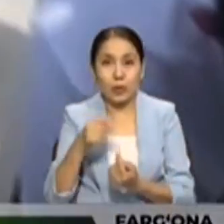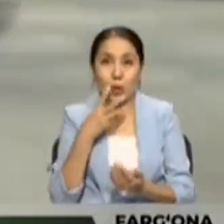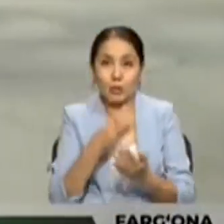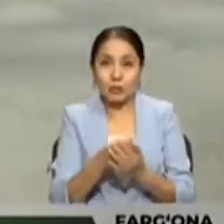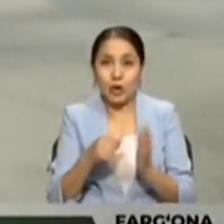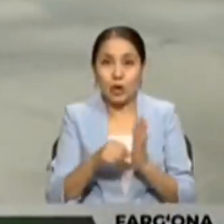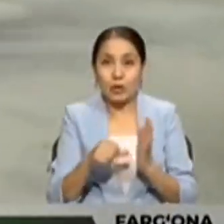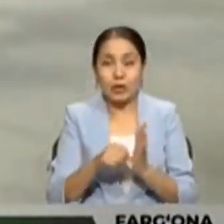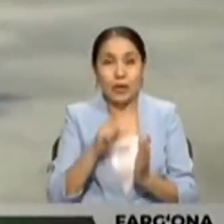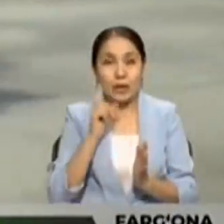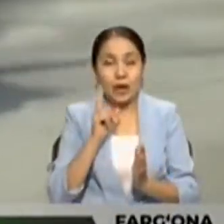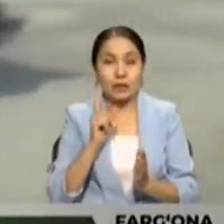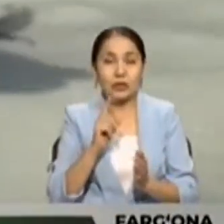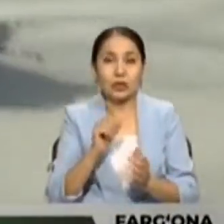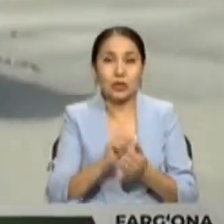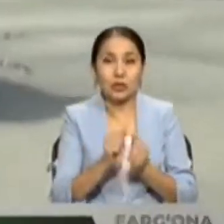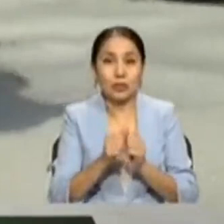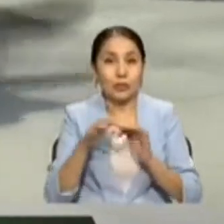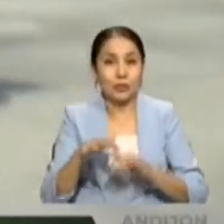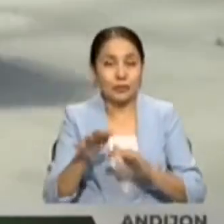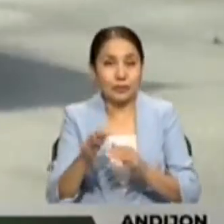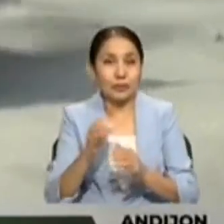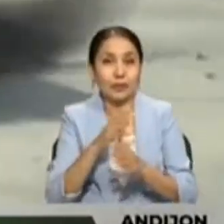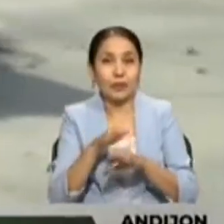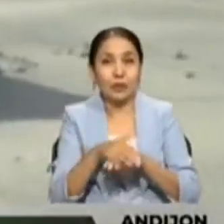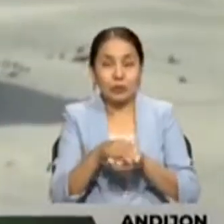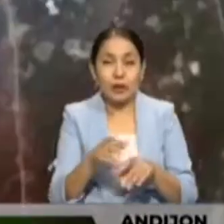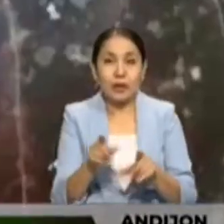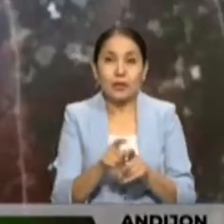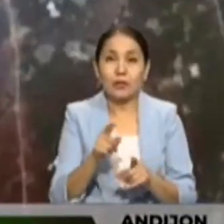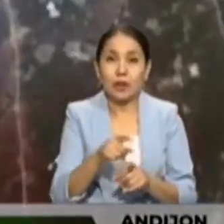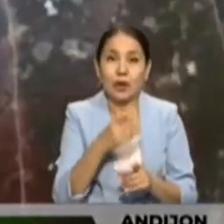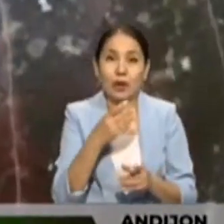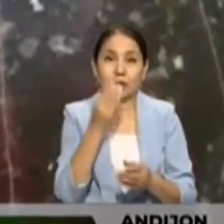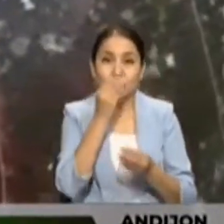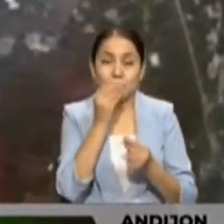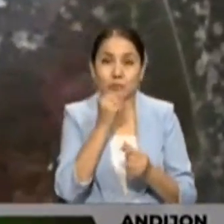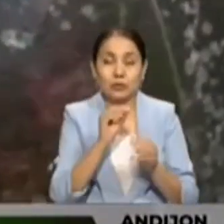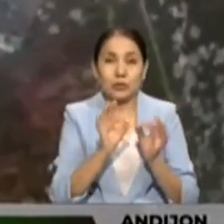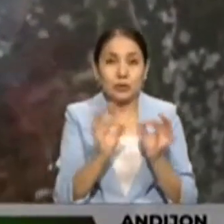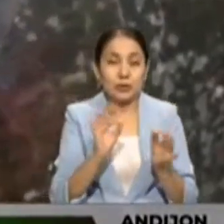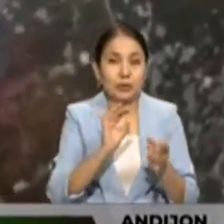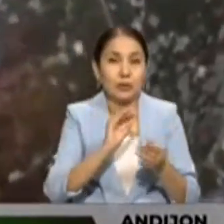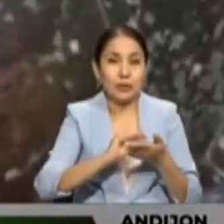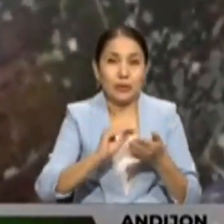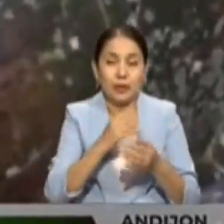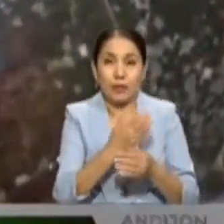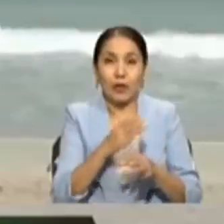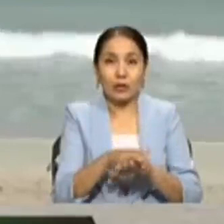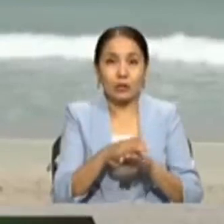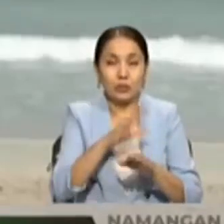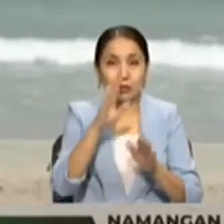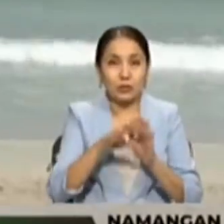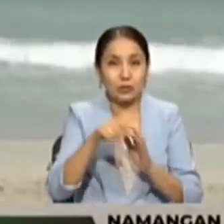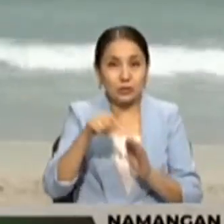shuningdek, 6 ta yashil dengiz toshbaqasi qo'yib yuborilgan. 3 ta toshbaqaning kosasiga sun'iy yo'ldoshli uzatgichlar biriktirilgan. Toshbaqa dengiz